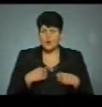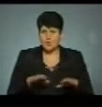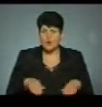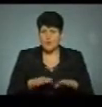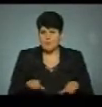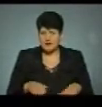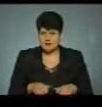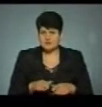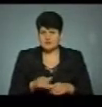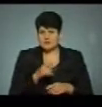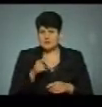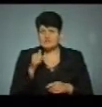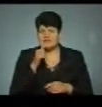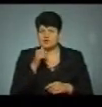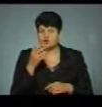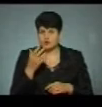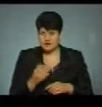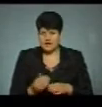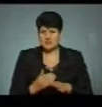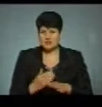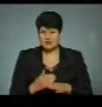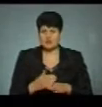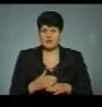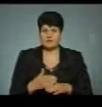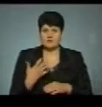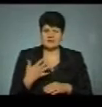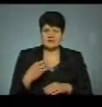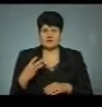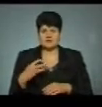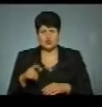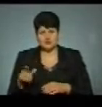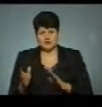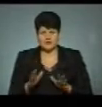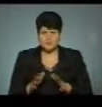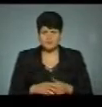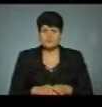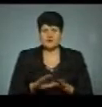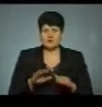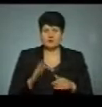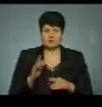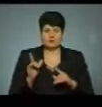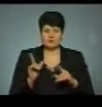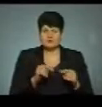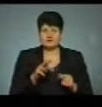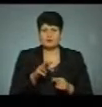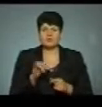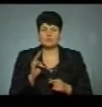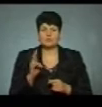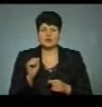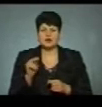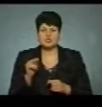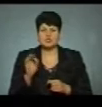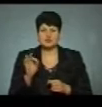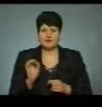протязі завтрашнього вже дня. Частково по 50, там, по 30 чоловік. От. Потім буде поїздка в Мукачево, замок